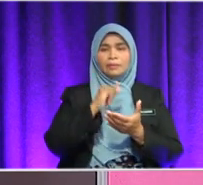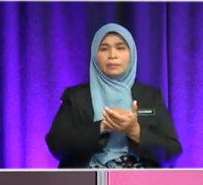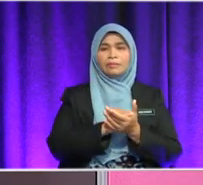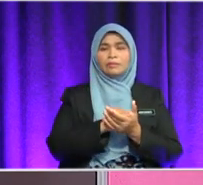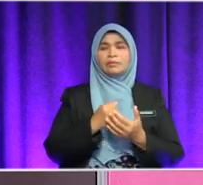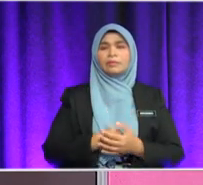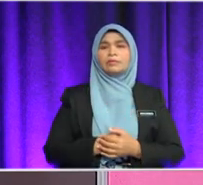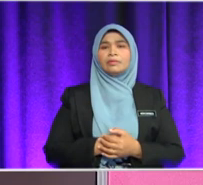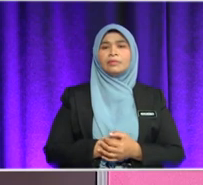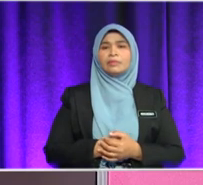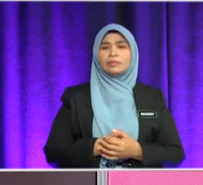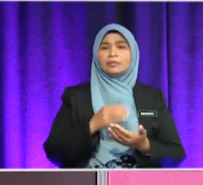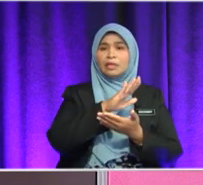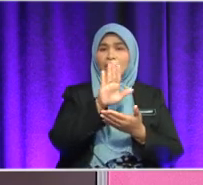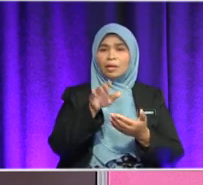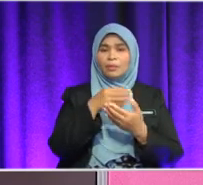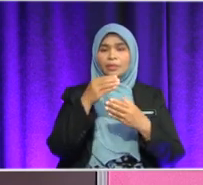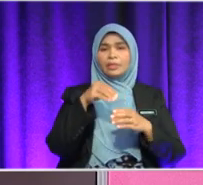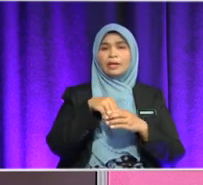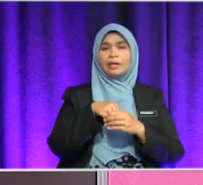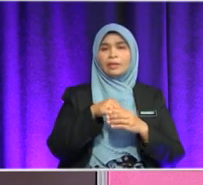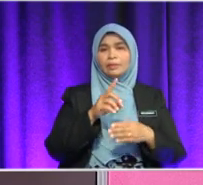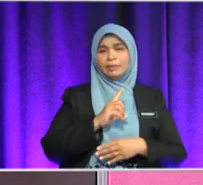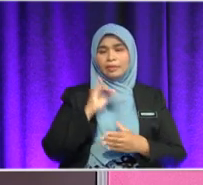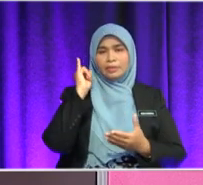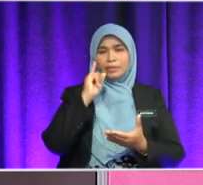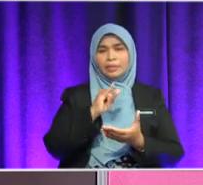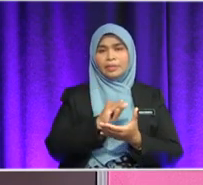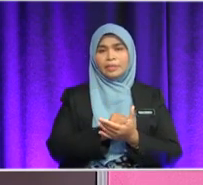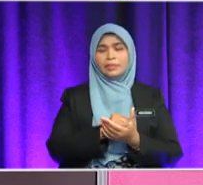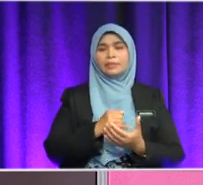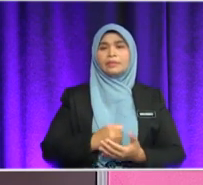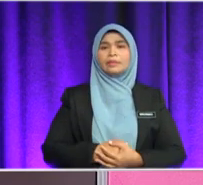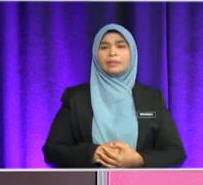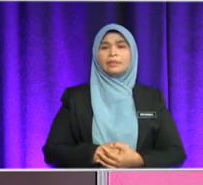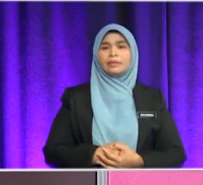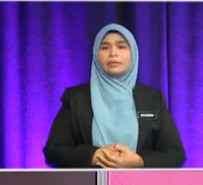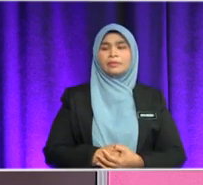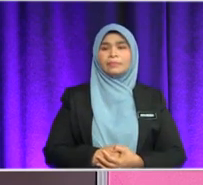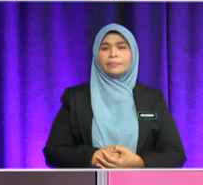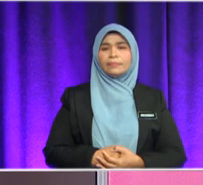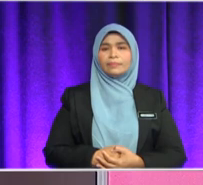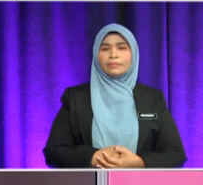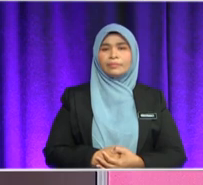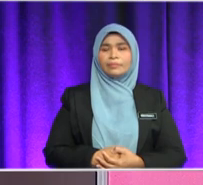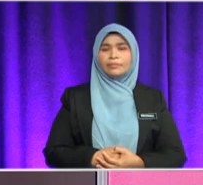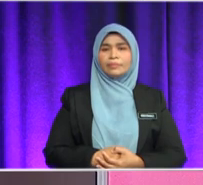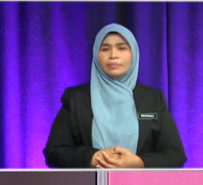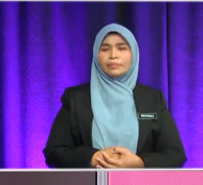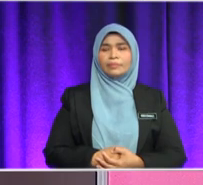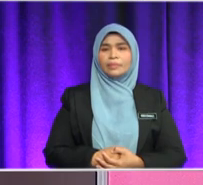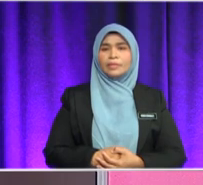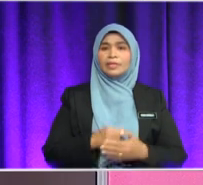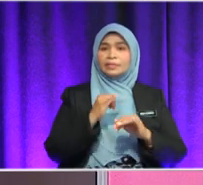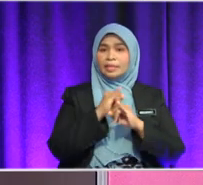surga dalam Ina semuanya dalam iman kita iman iman dan iman Islam kita Aqidah Islam kita jangan